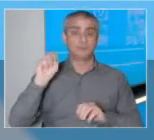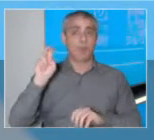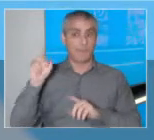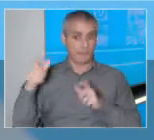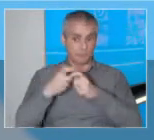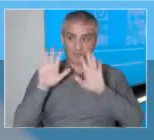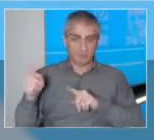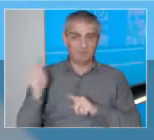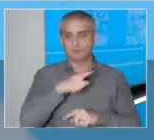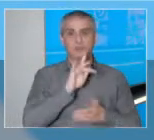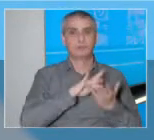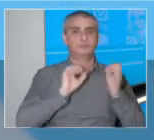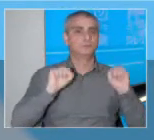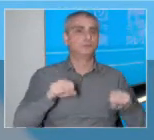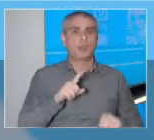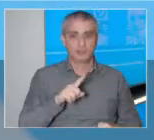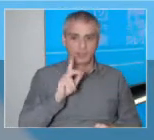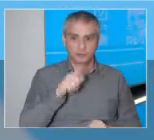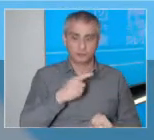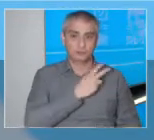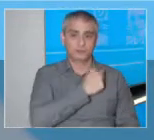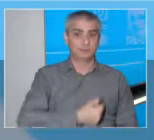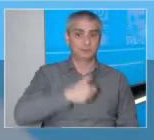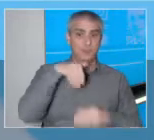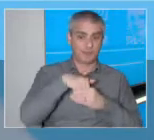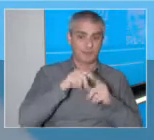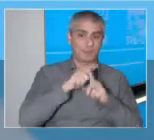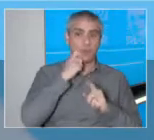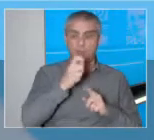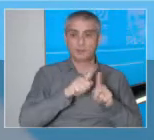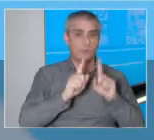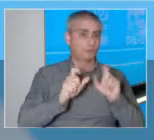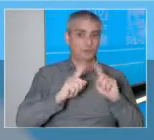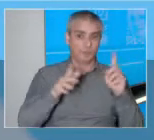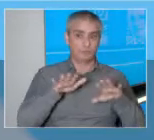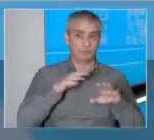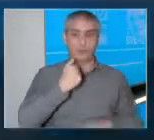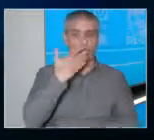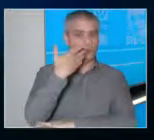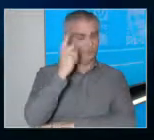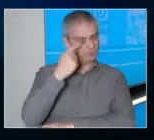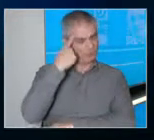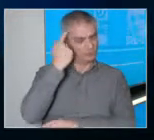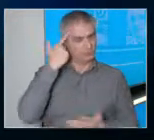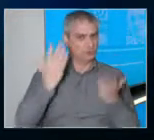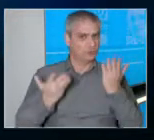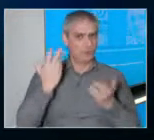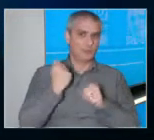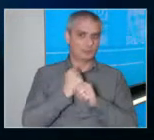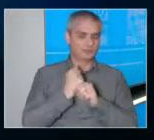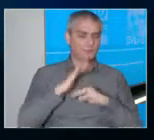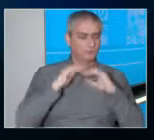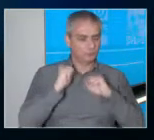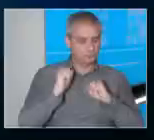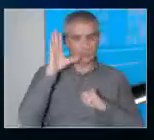שבו העסק הזה נמצא בשליטה. כשיש חסר פנים, כמו אריה דרי, כמו כל אחד אחר בממשלה לאומית, שאפשר להניח ששיקול הדעת שהוא יפעיל יהיה